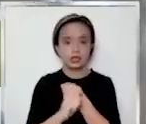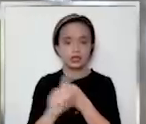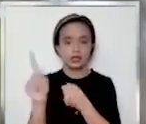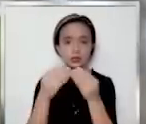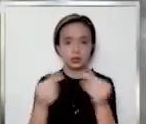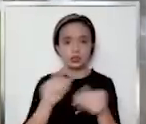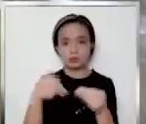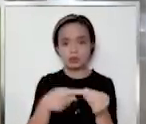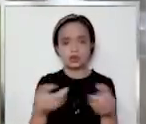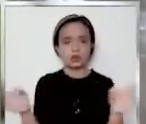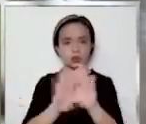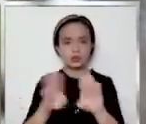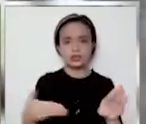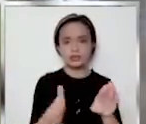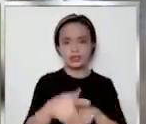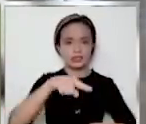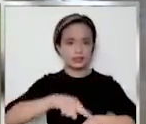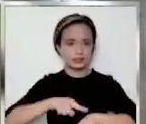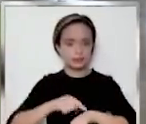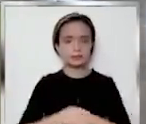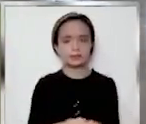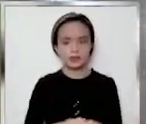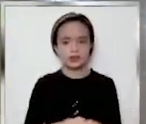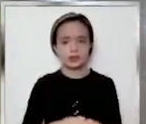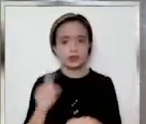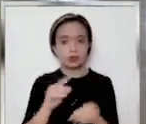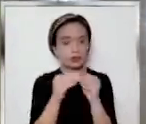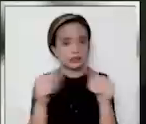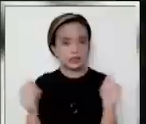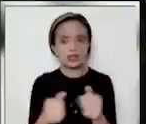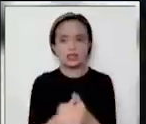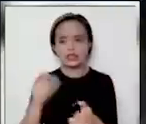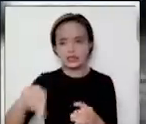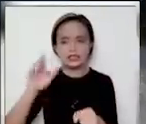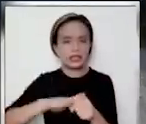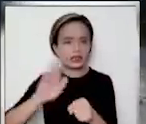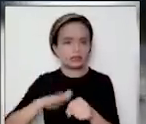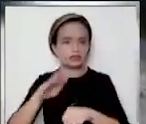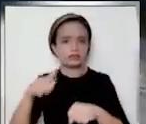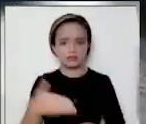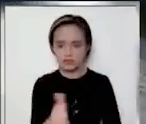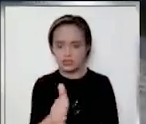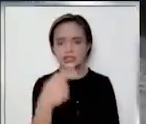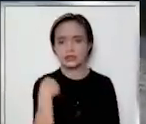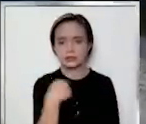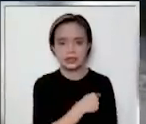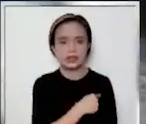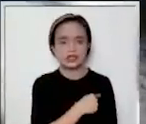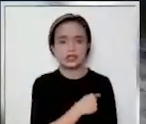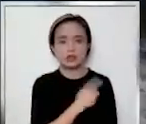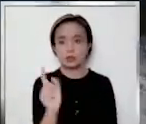Ang layunin po talaga natin ay fish sufficiency. At sinasabi po natin na itong mga ginagawa natin